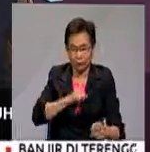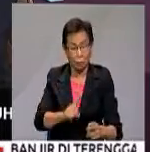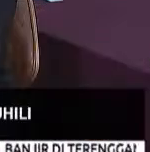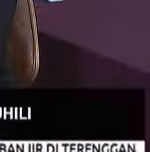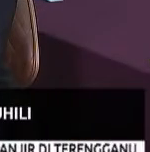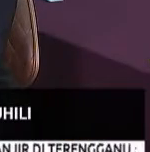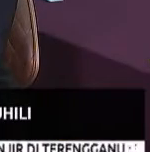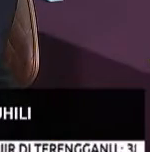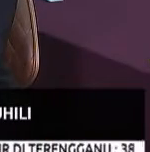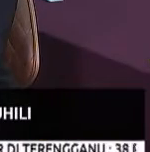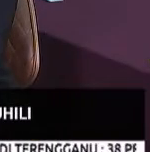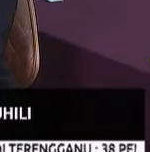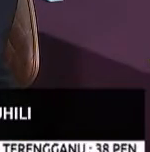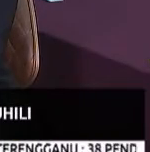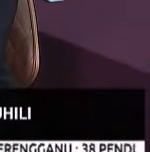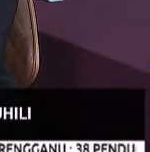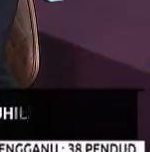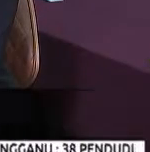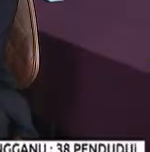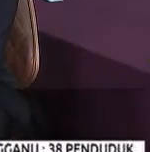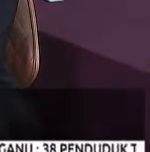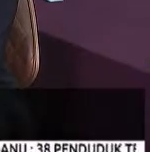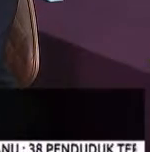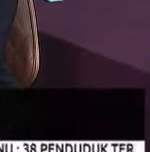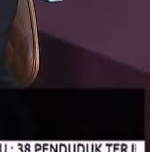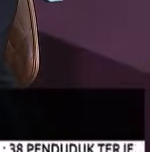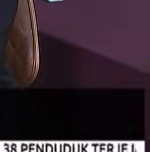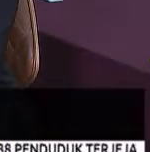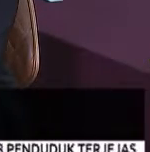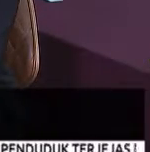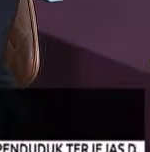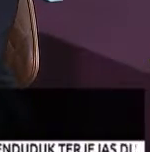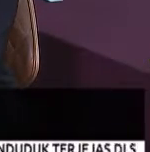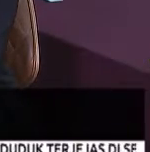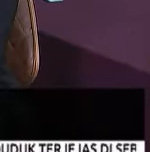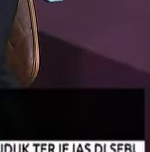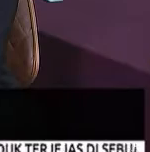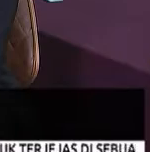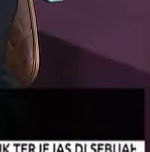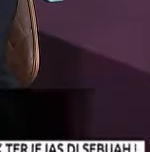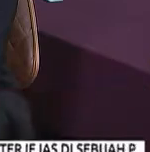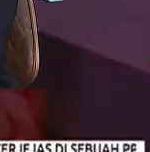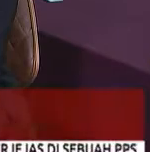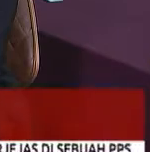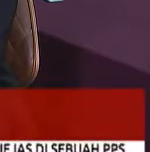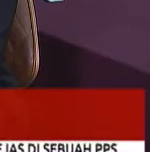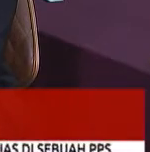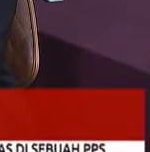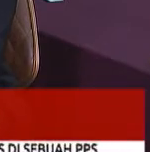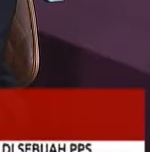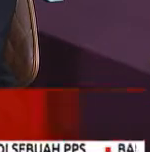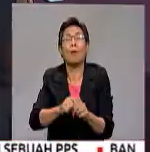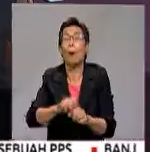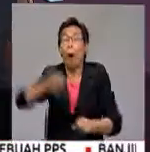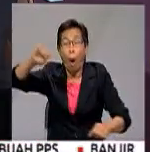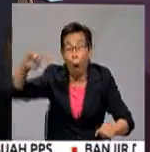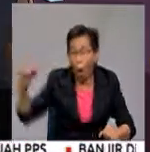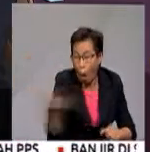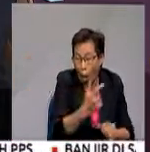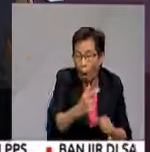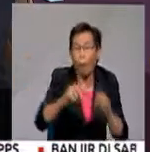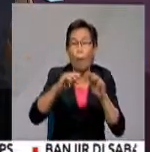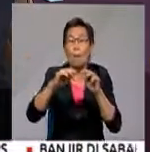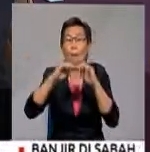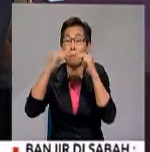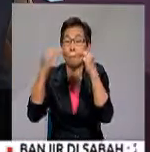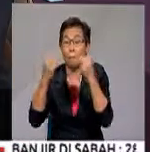bukan mudah untuk diatasi. Namun, tugas sukar itu menuntut atau menghendaki supaya setiap anggota masyarakat,